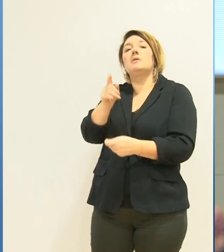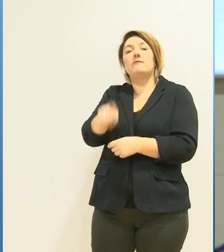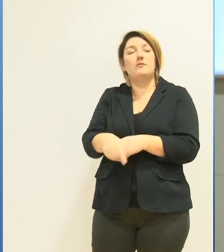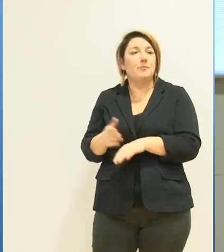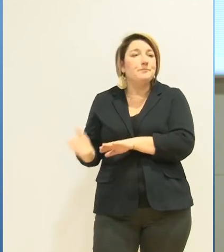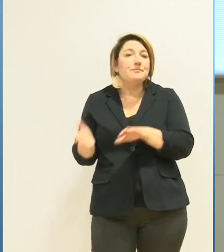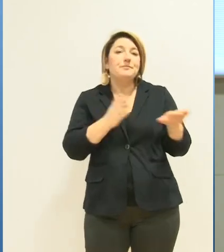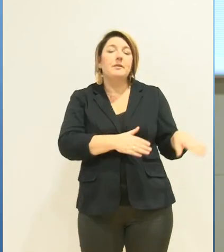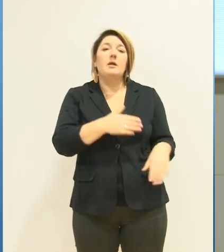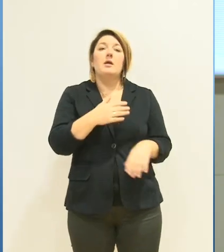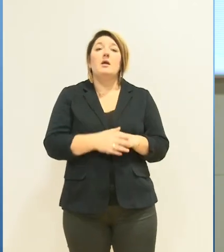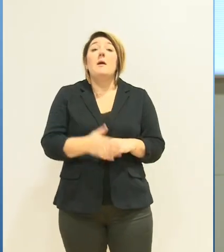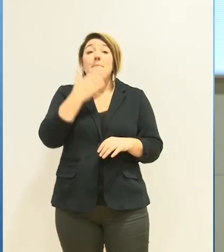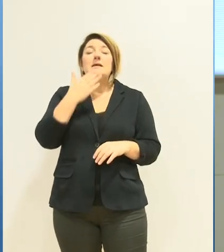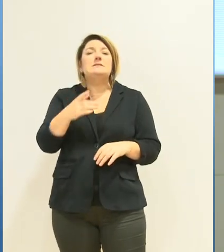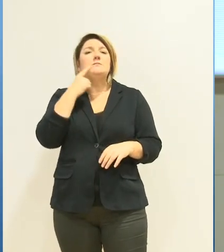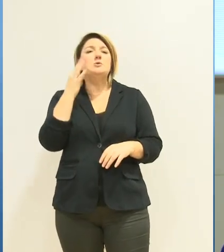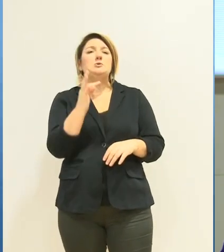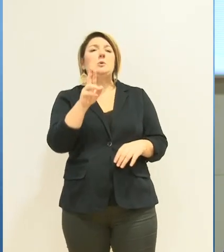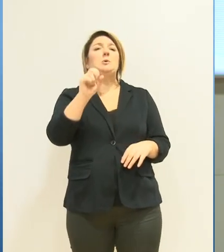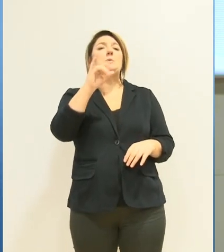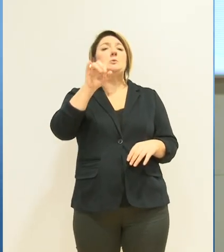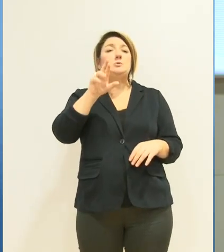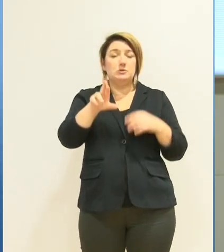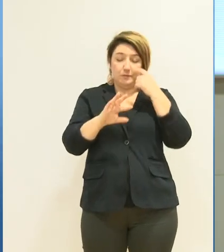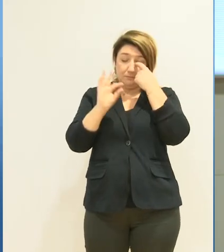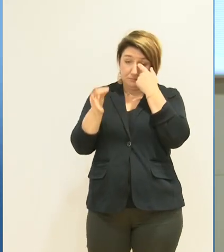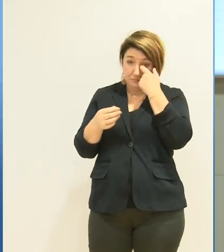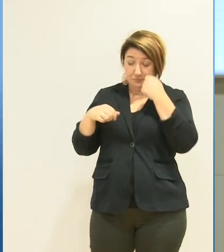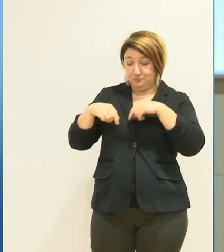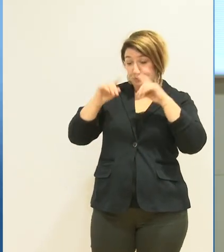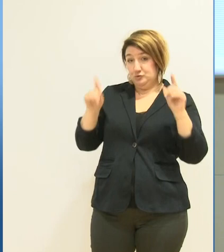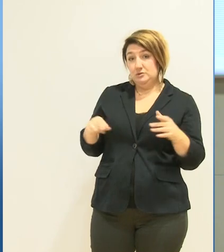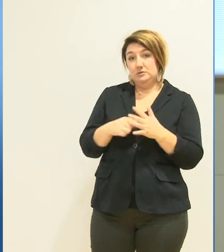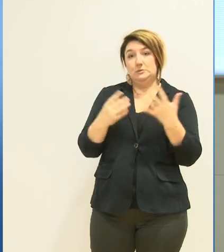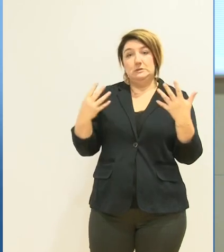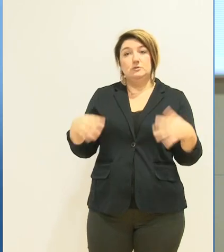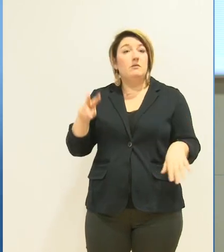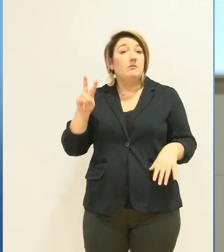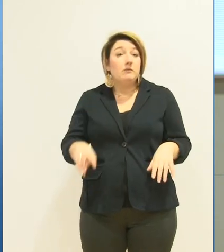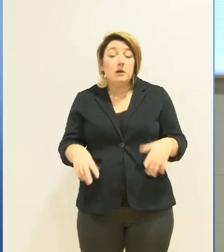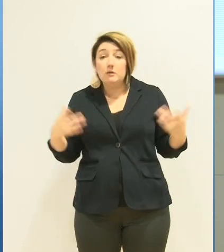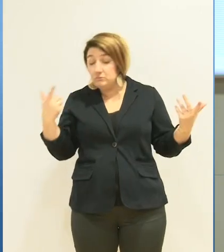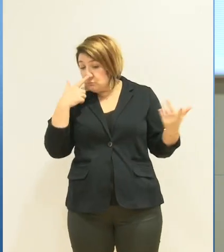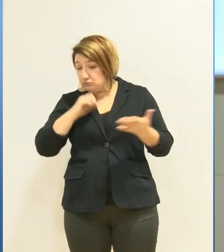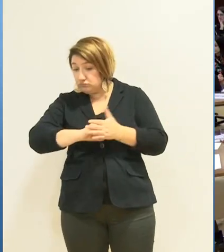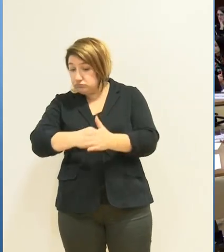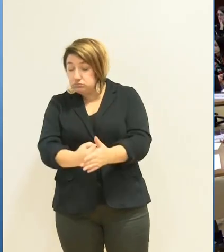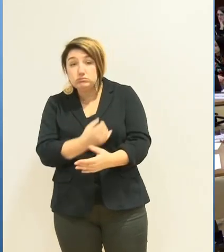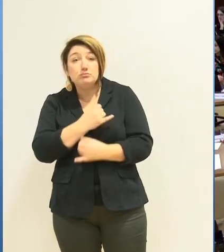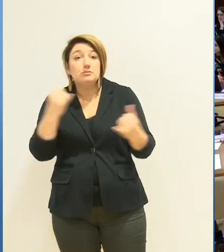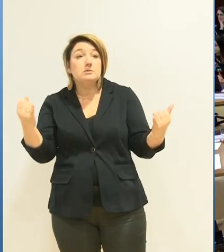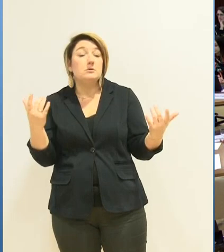budget donc 2019 donc pour nous l'horizon est toujours aussi autoritaire impact pour nous d'ailleurs ce budget pour l'âme et